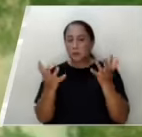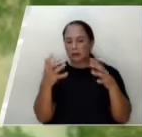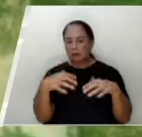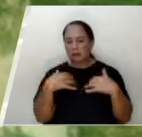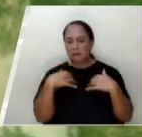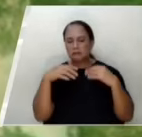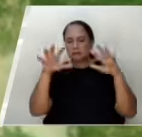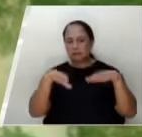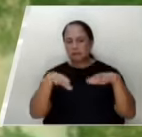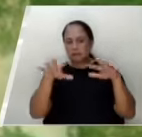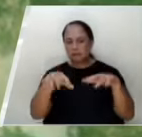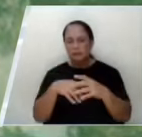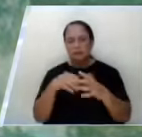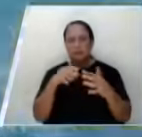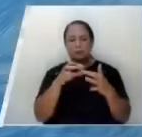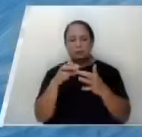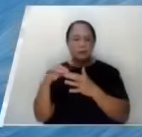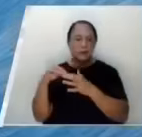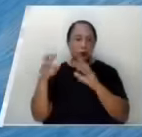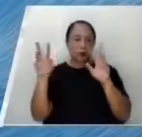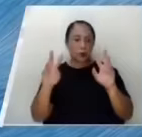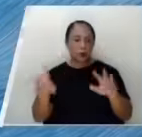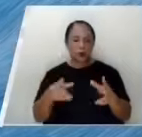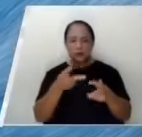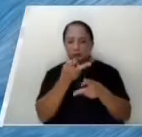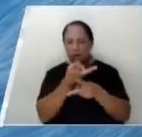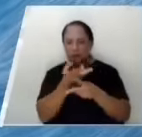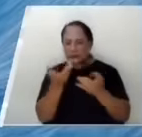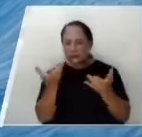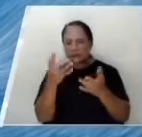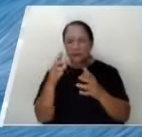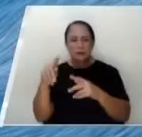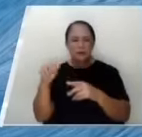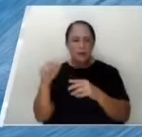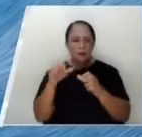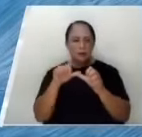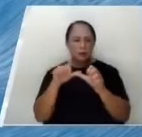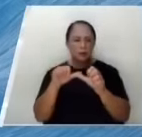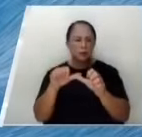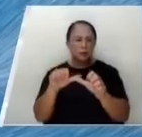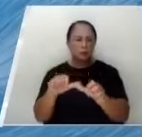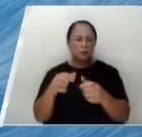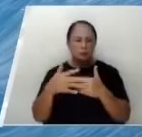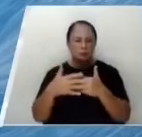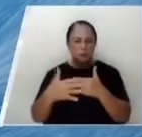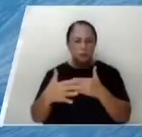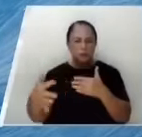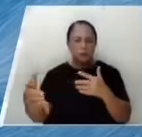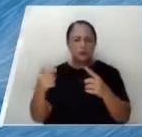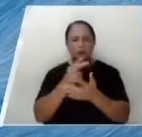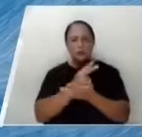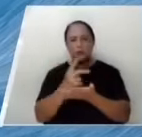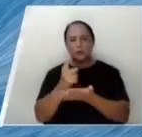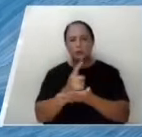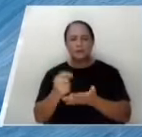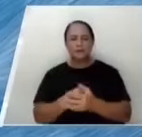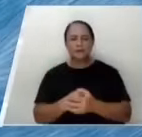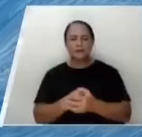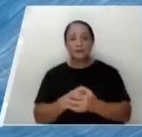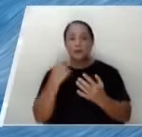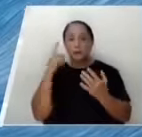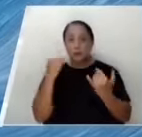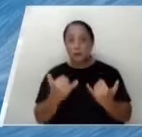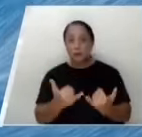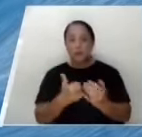Sa Special Weather Outlook ng PAGASA, magpapatuloy ang ganitong panahon sa mga natitirang araw ng Semana Santa. Sa ngayon, wala